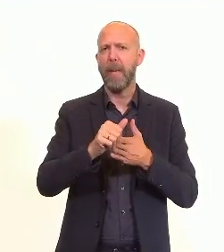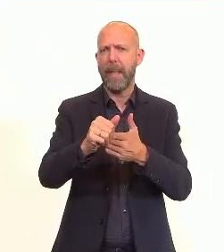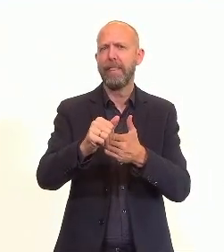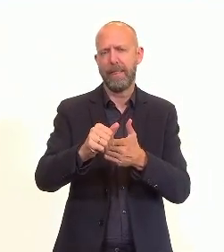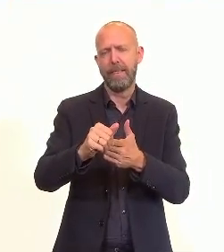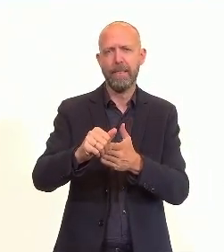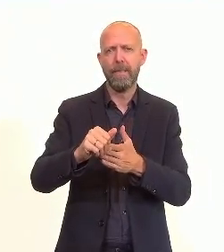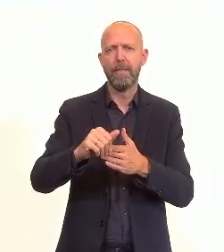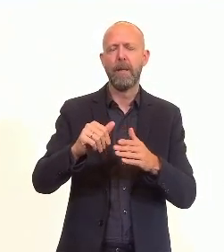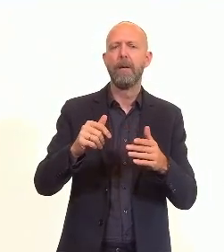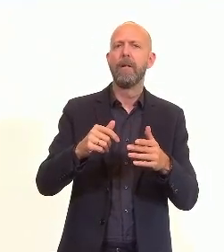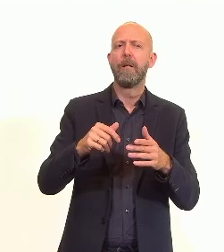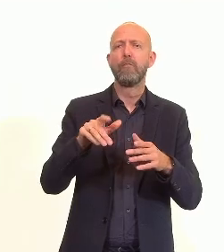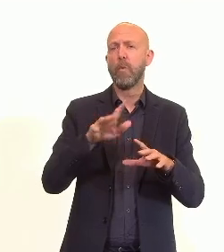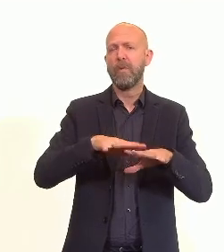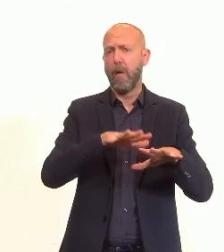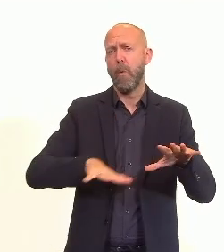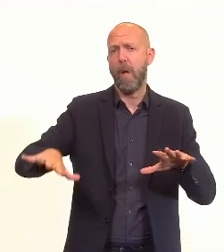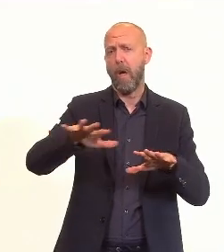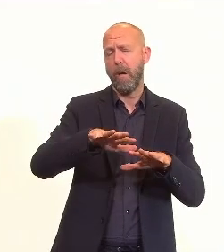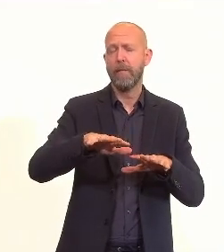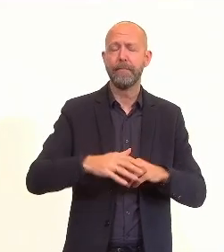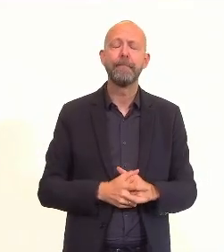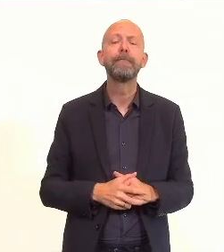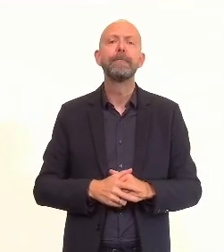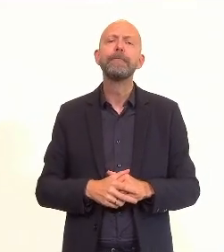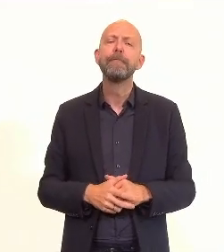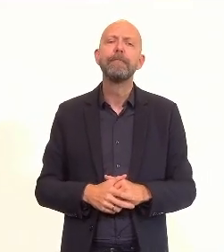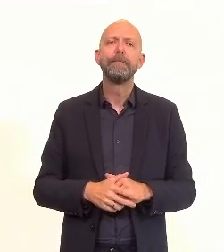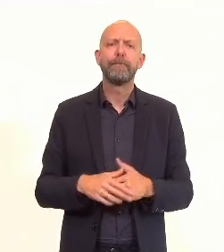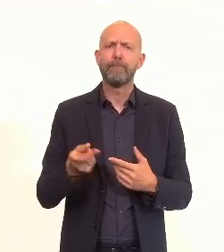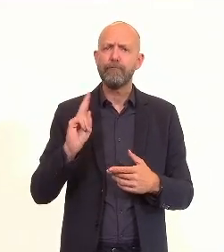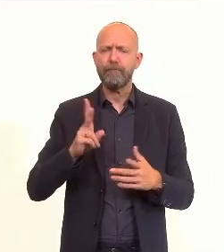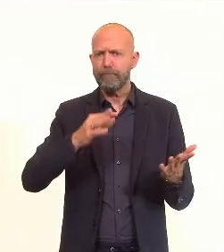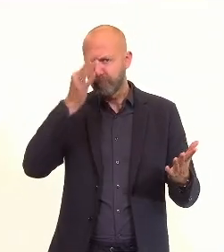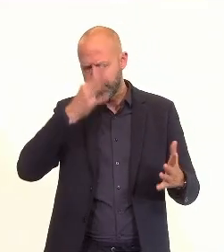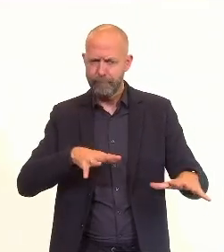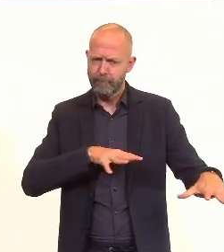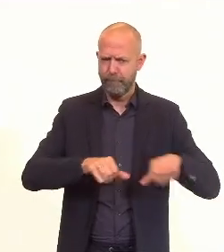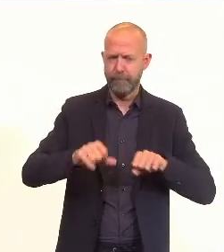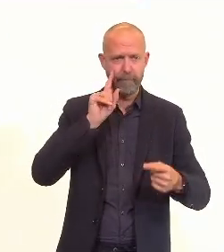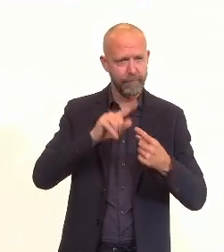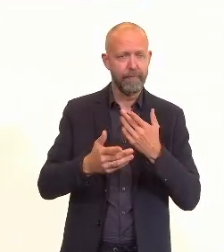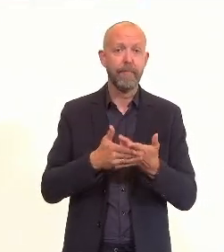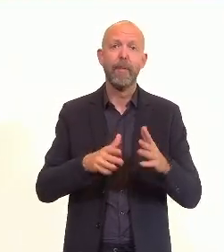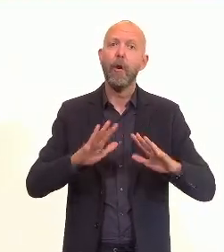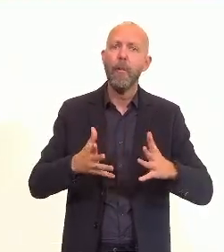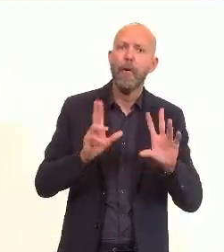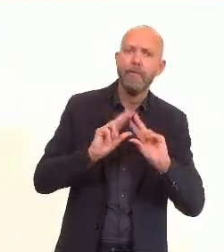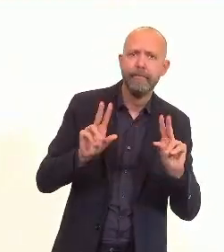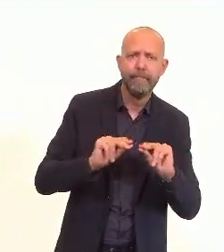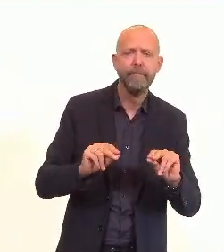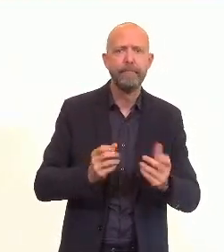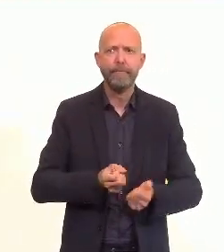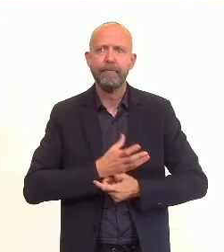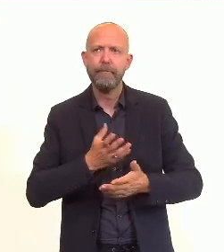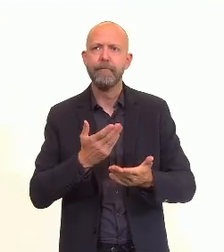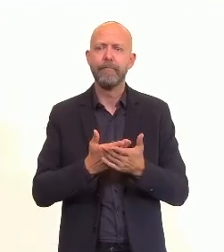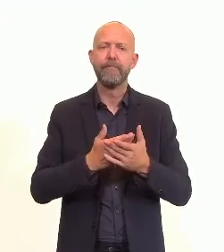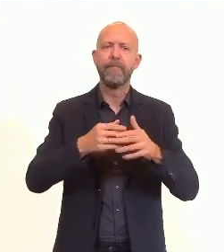l'établissement, du territoire, si je puis dire, qui sont mobilisés dessus. Et pour en parler de la manière dont vous avez fait cette